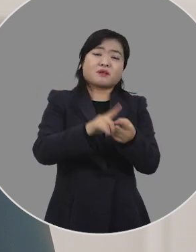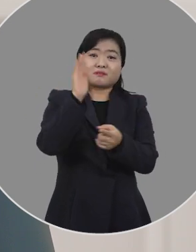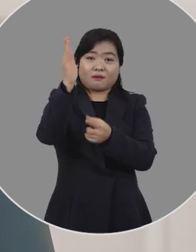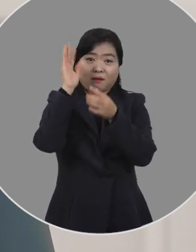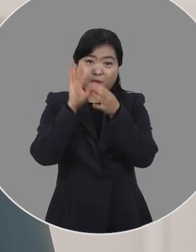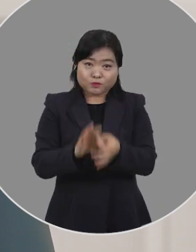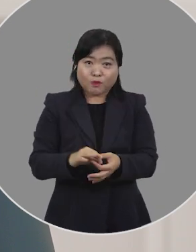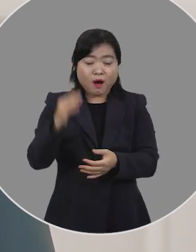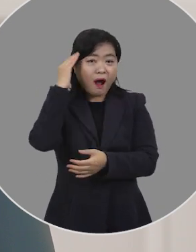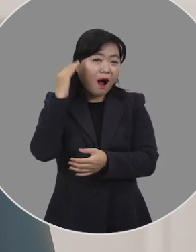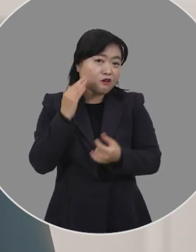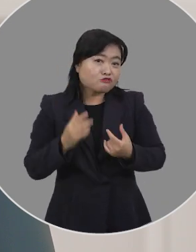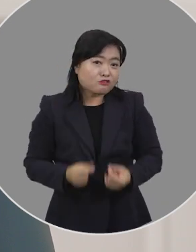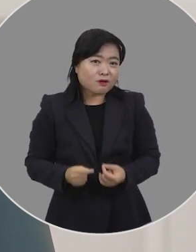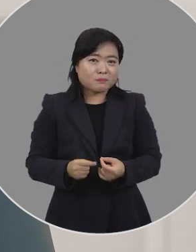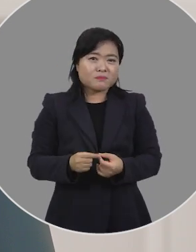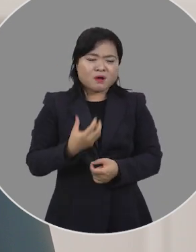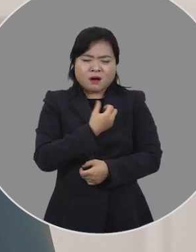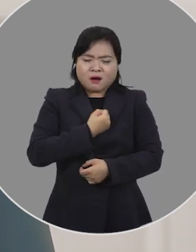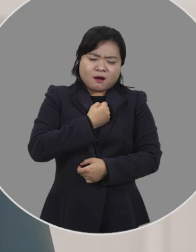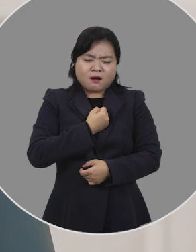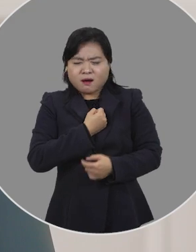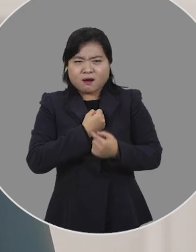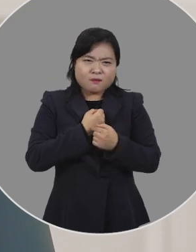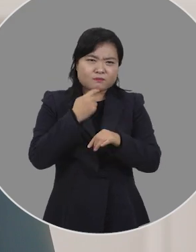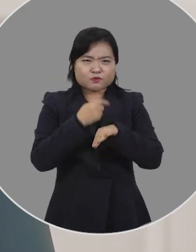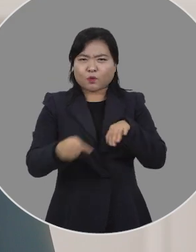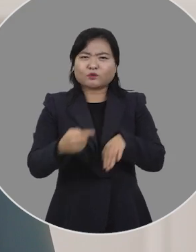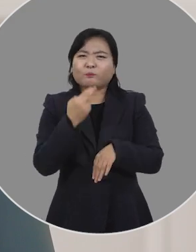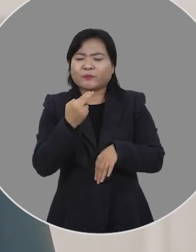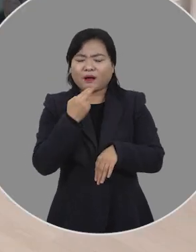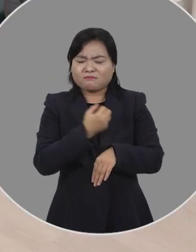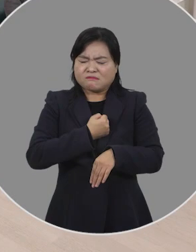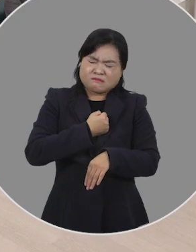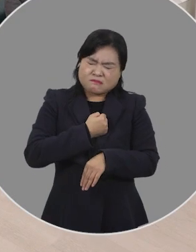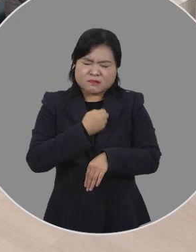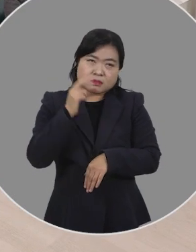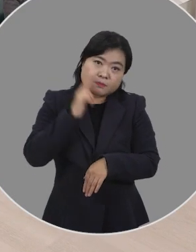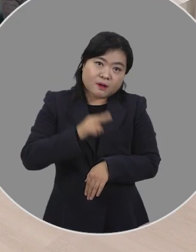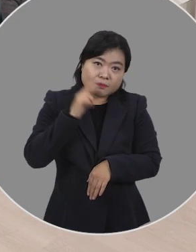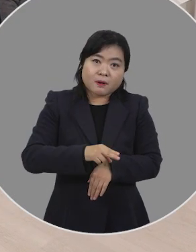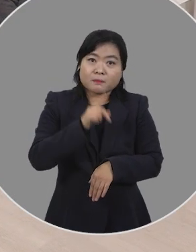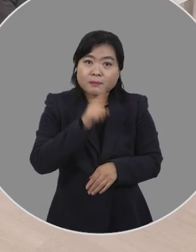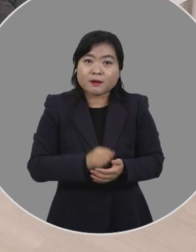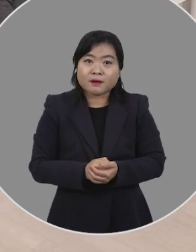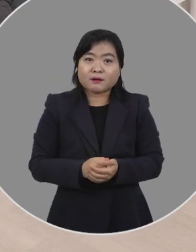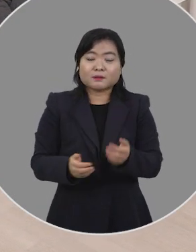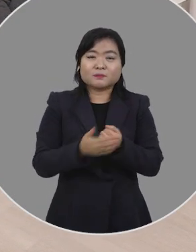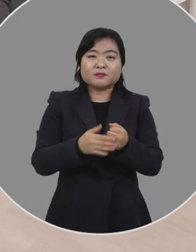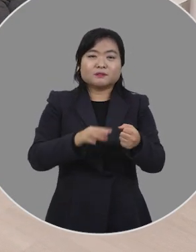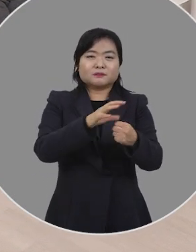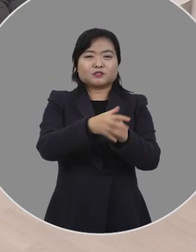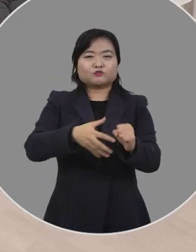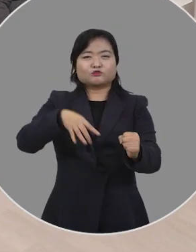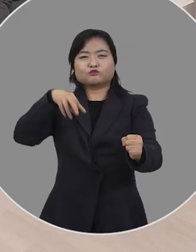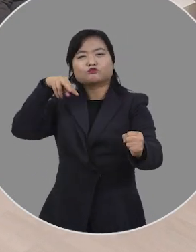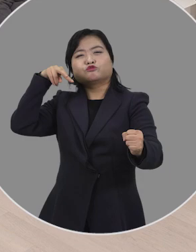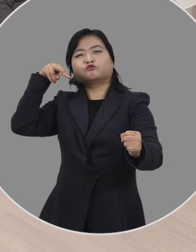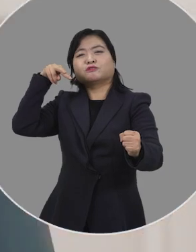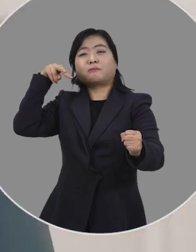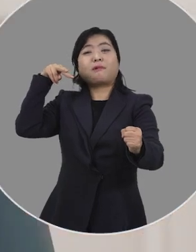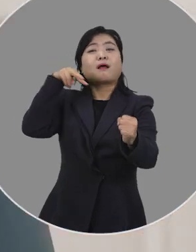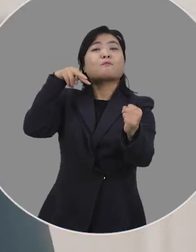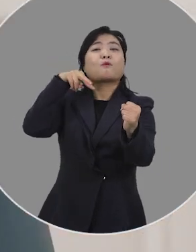얘기하면서 우리처럼 한해 민족 없다 하잖아요. 그러니까 저 위에서 위성 위에서 이렇게